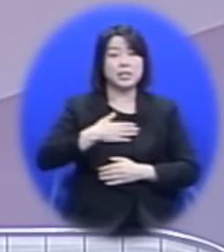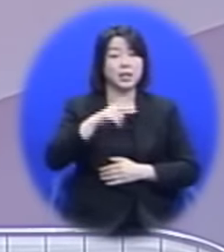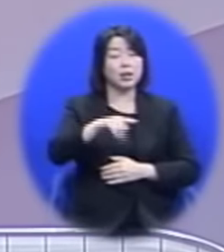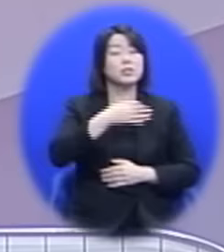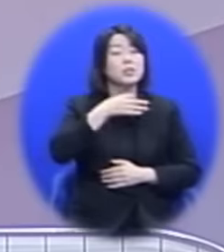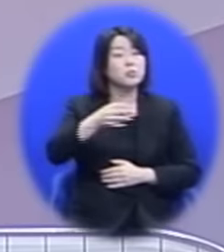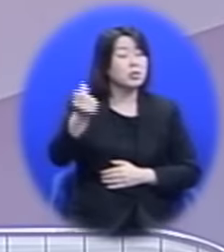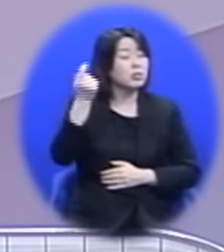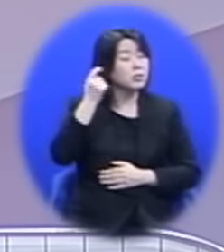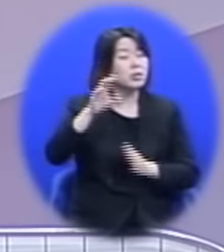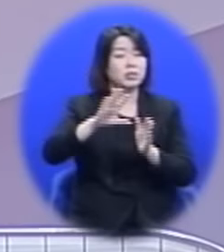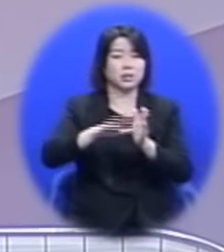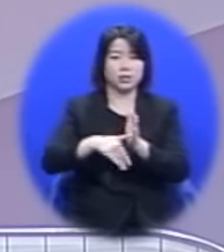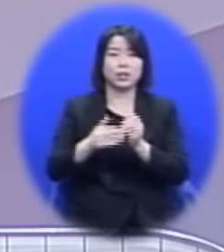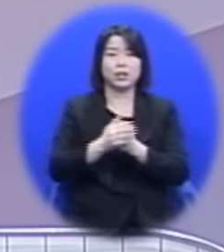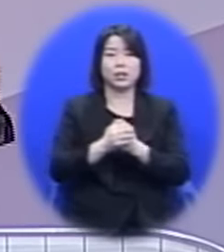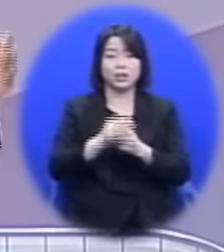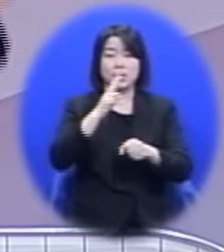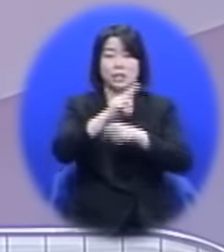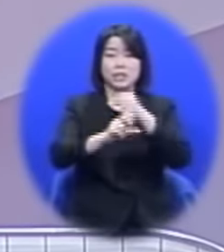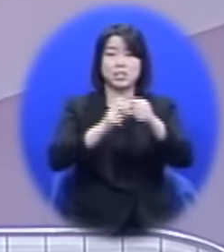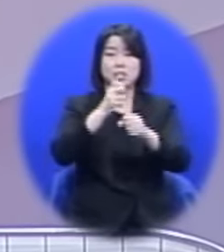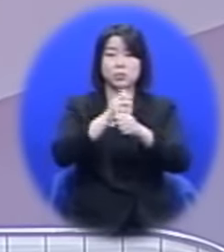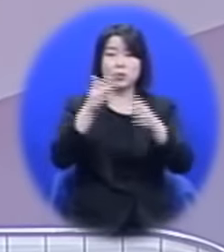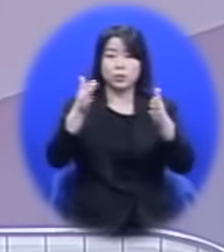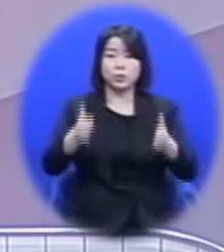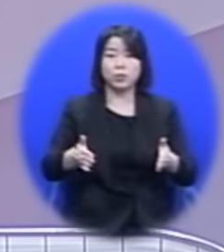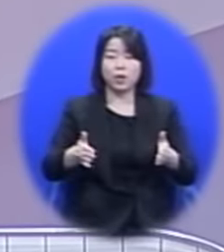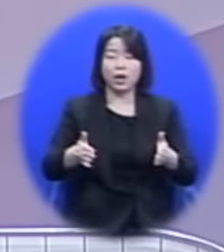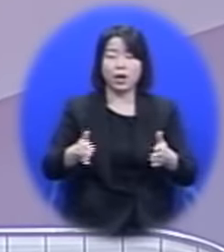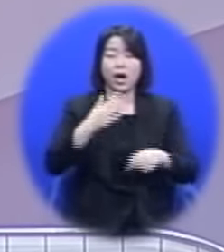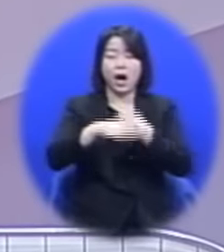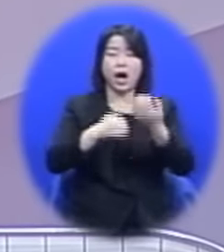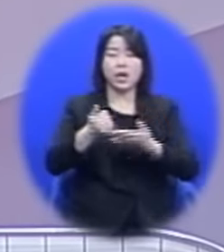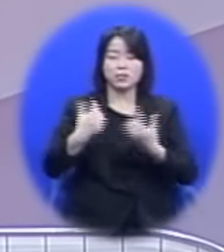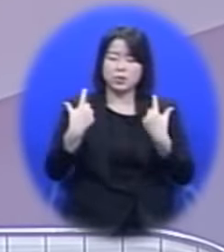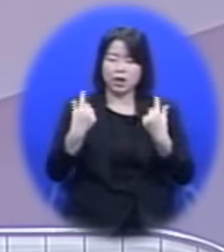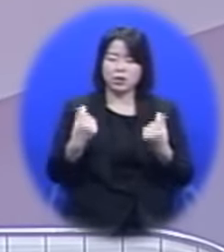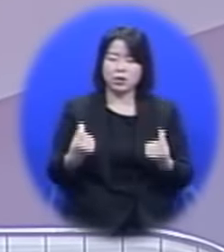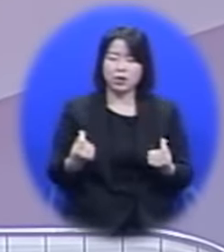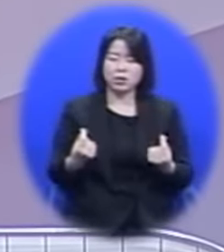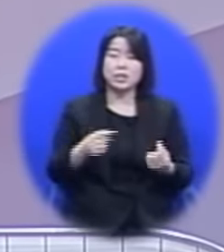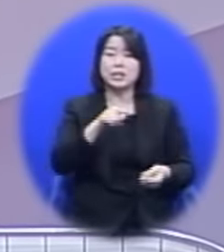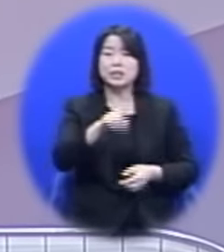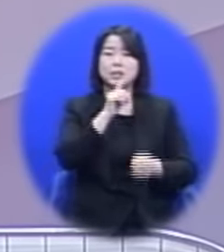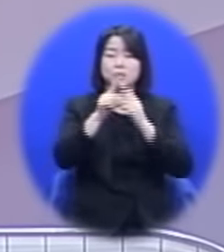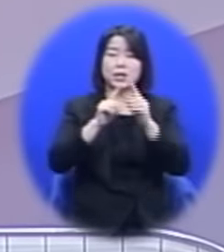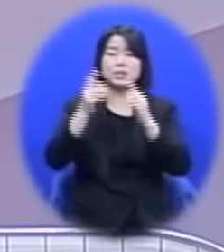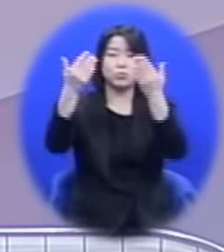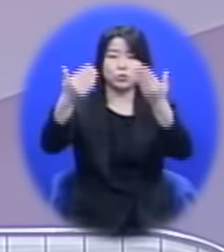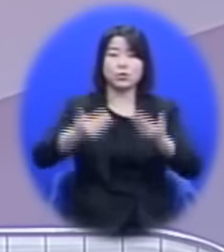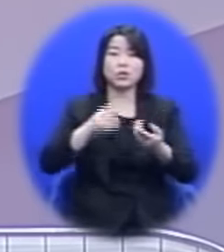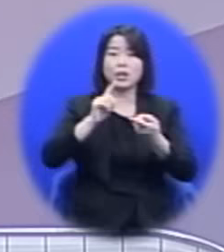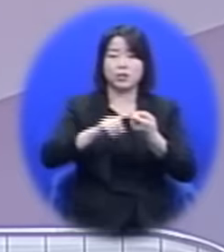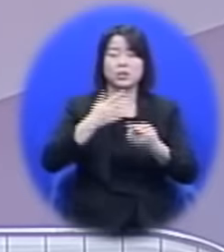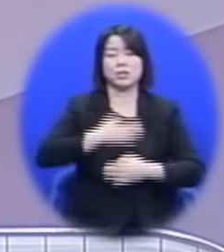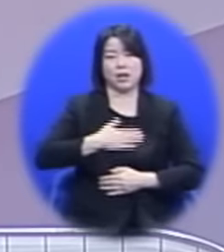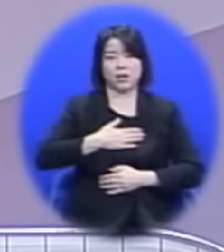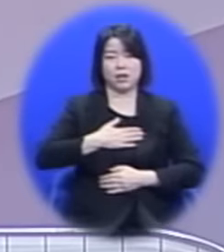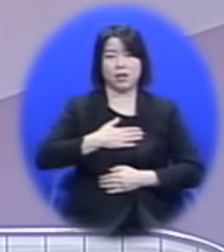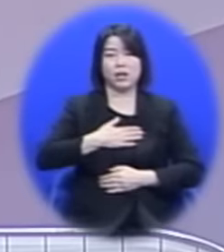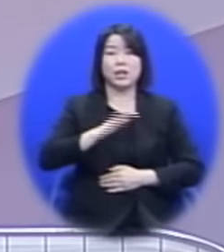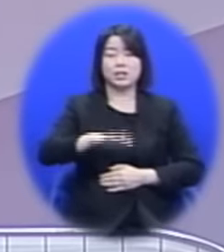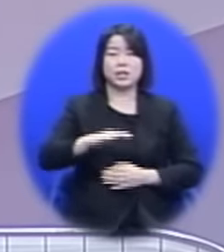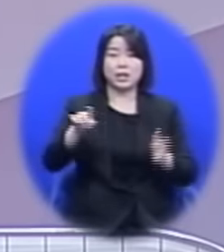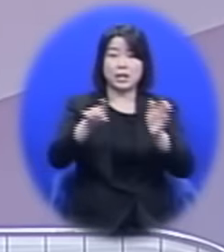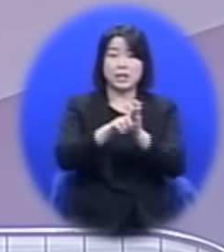음성을 들었을 때 25년 동안 하나님은 한결같이 그 말씀을 하셨다는 걸 알았어요. 제가 신학교